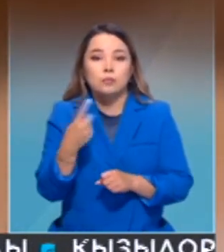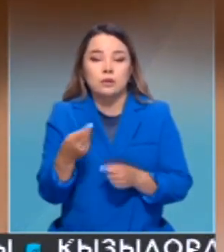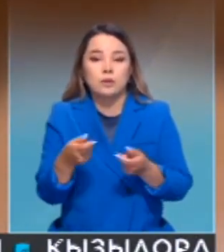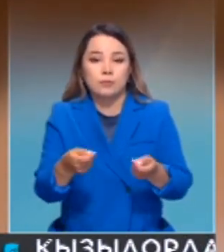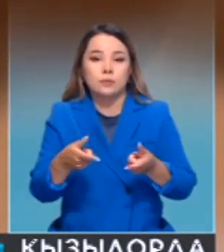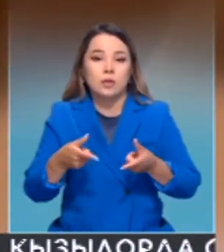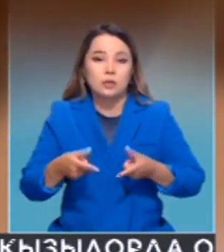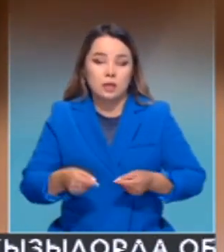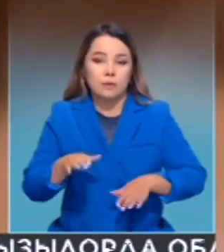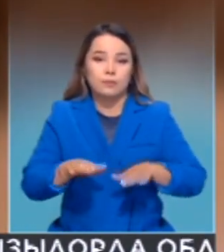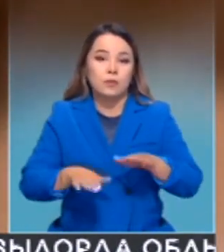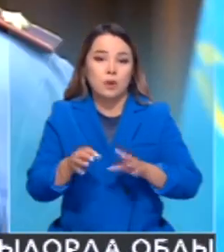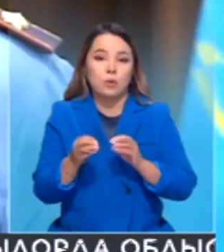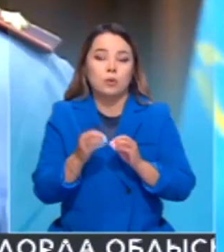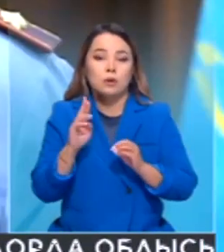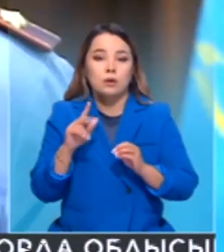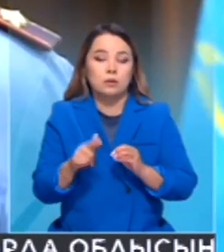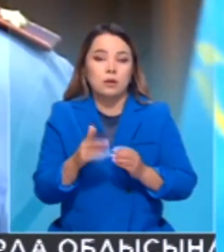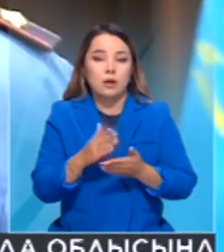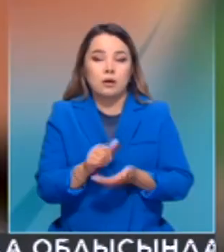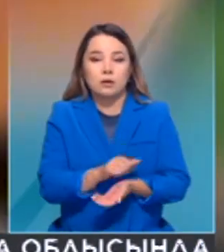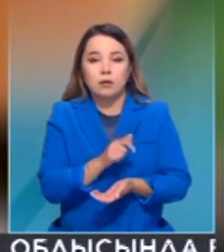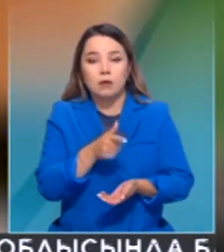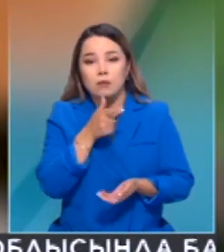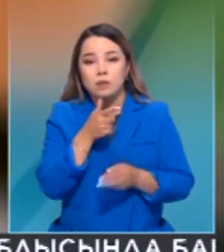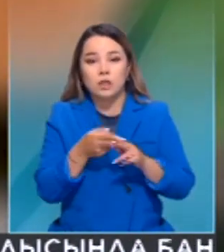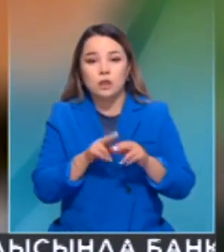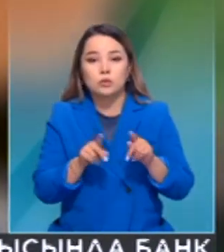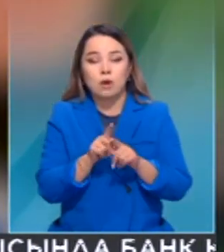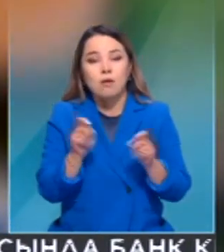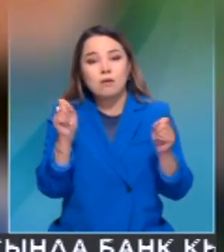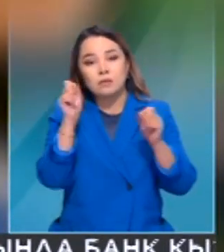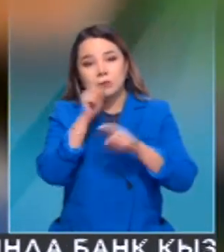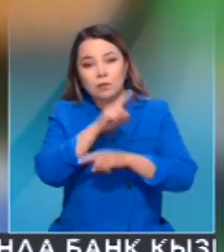орама және 10 килограмм гашиш салынған 2 орама анықталып тәркіленді.